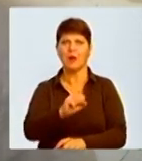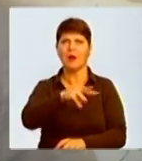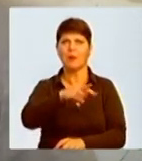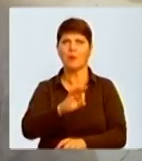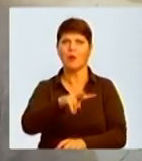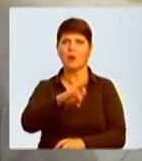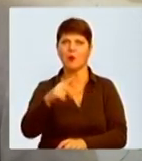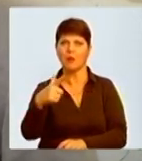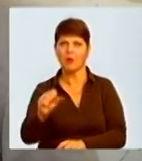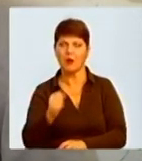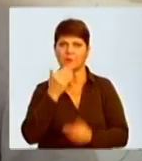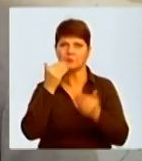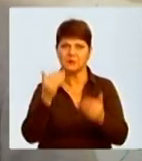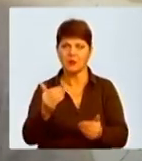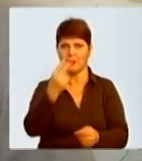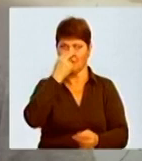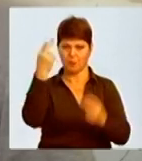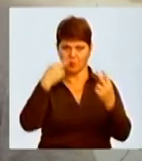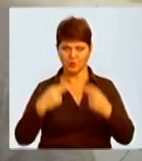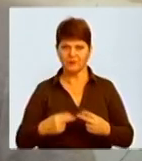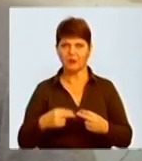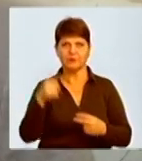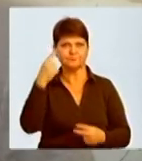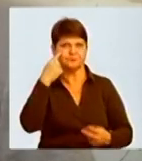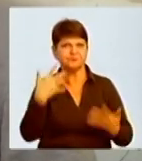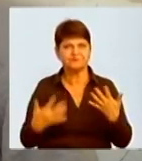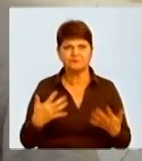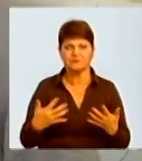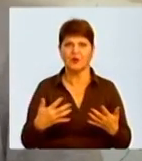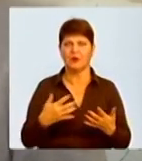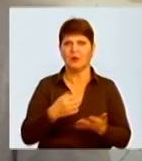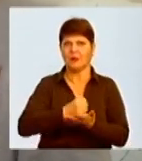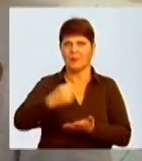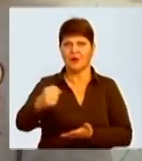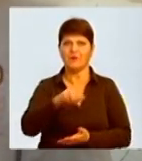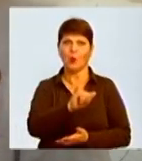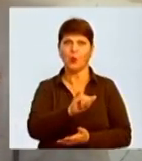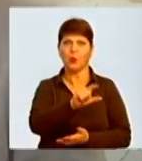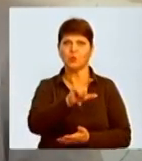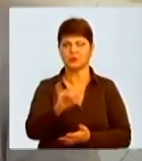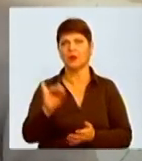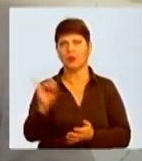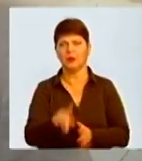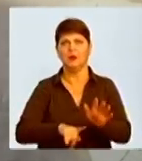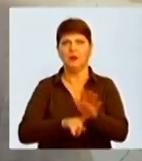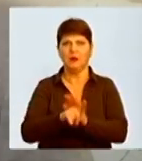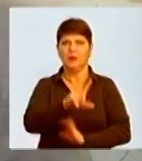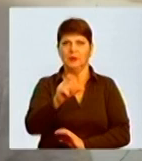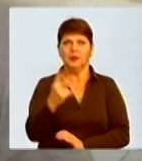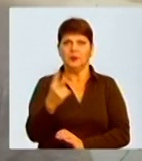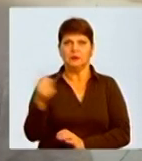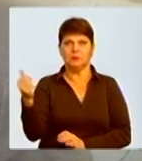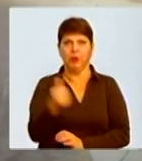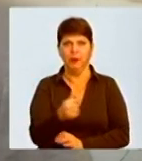сказав, що щось його смущає, на УЗІ направив. І почалось. За 2 неділі